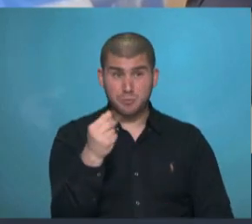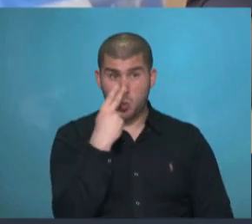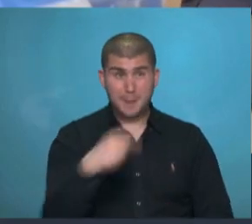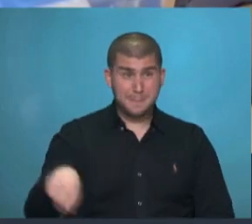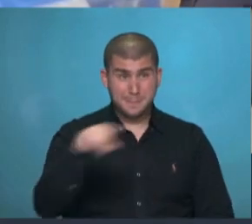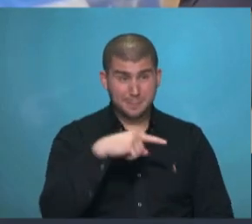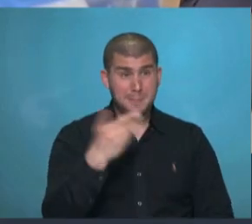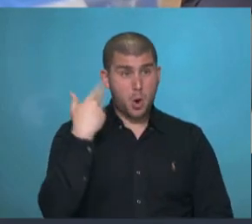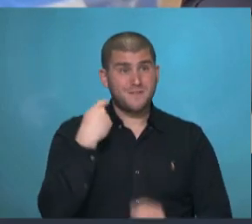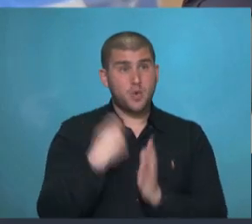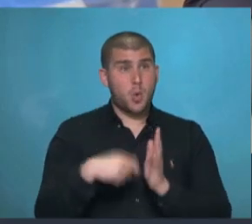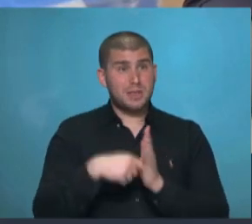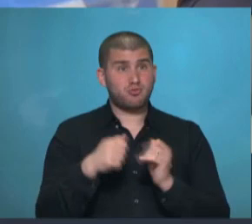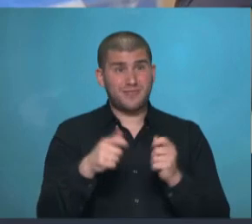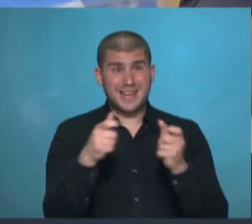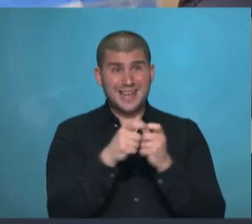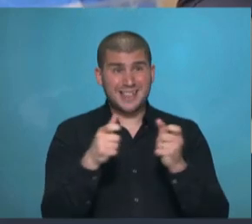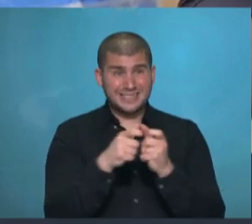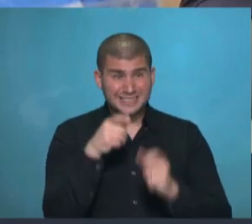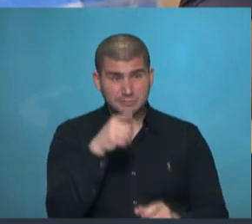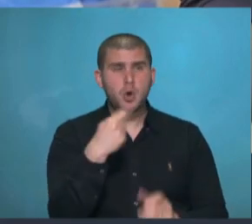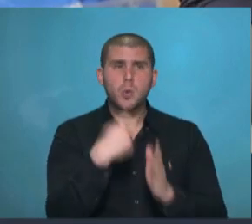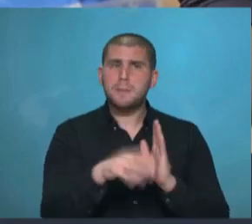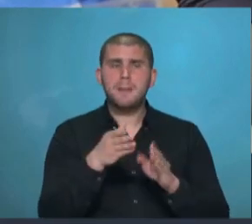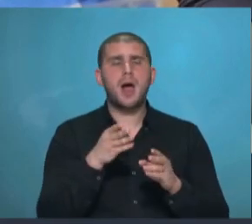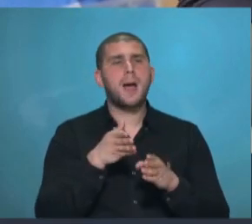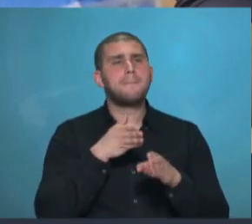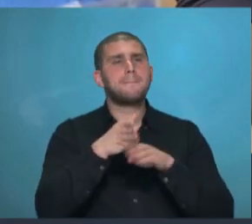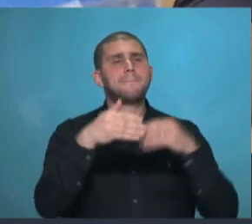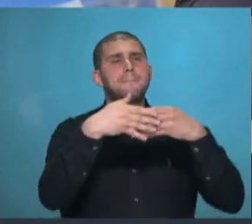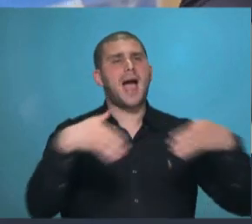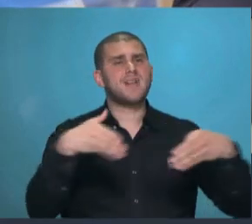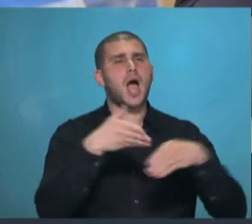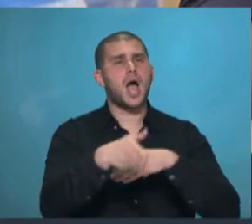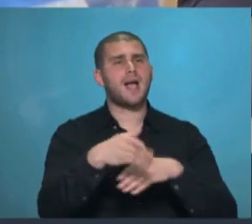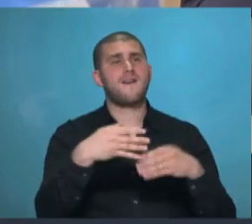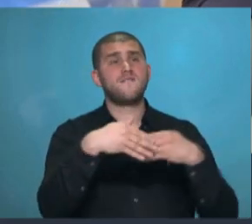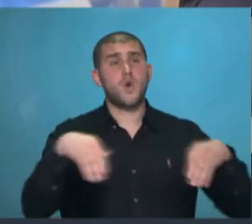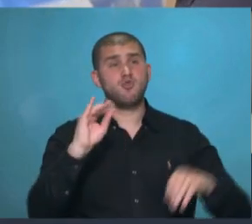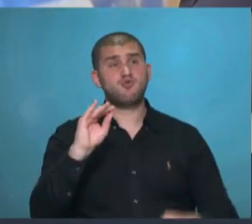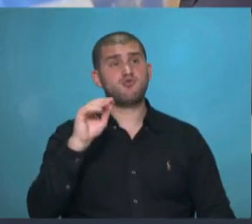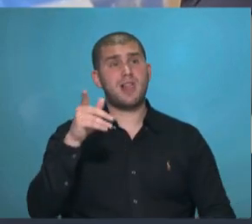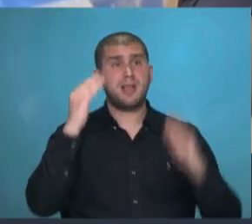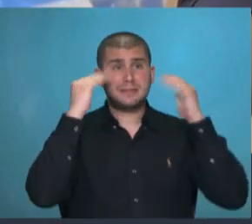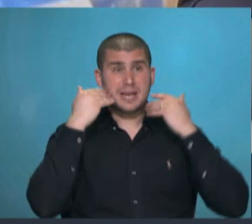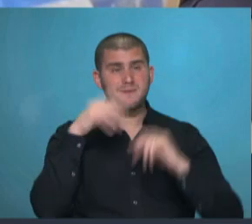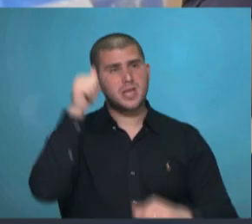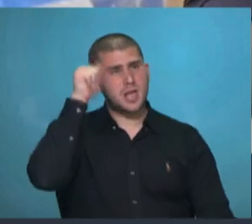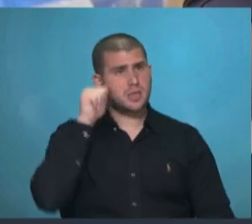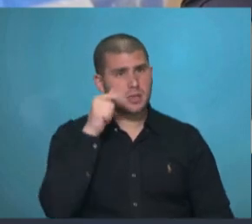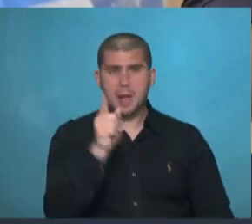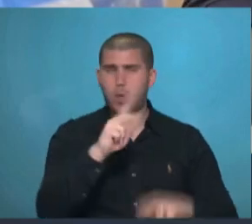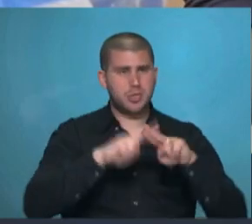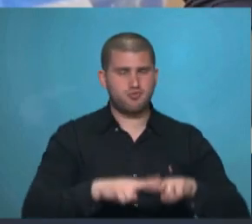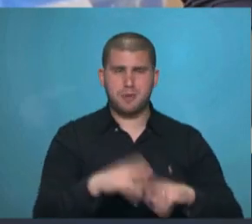כאן מאחוריי וקונים כרגע כרטיסים, קונים למעברי הגבול של טאבה ושל ירדן עקבה, הם לא